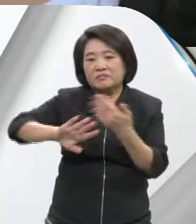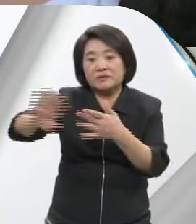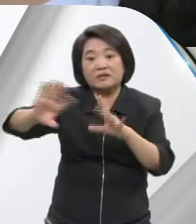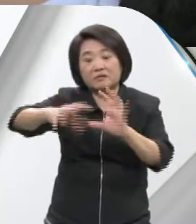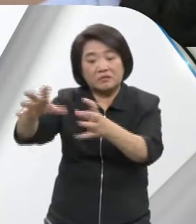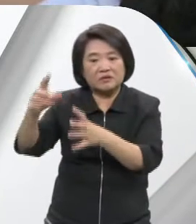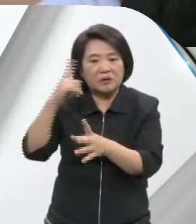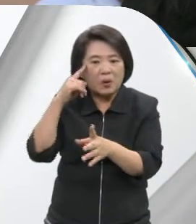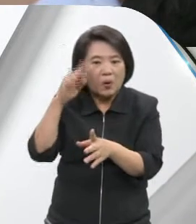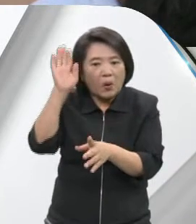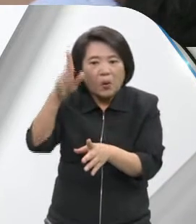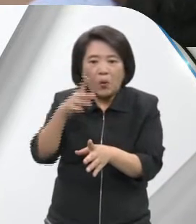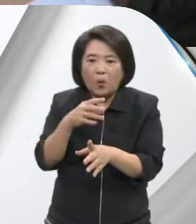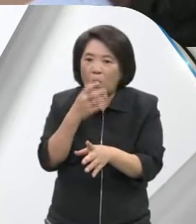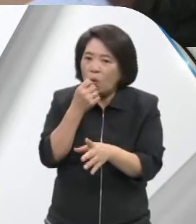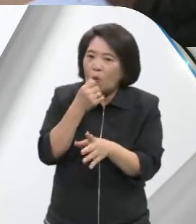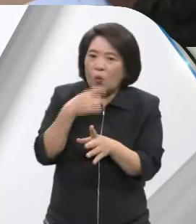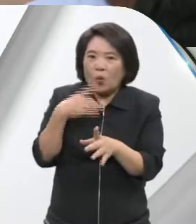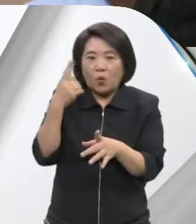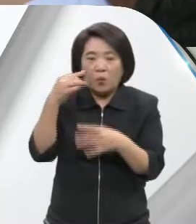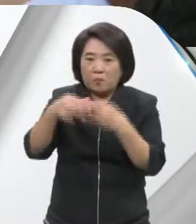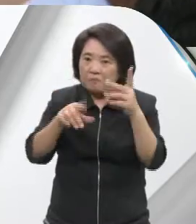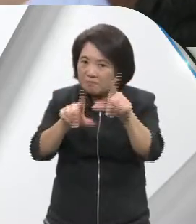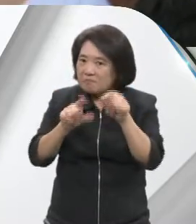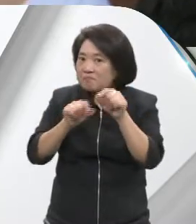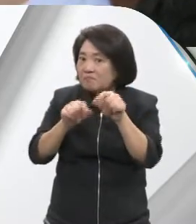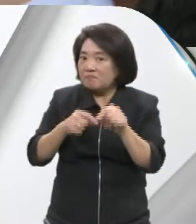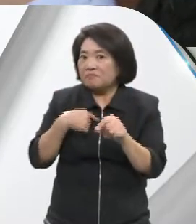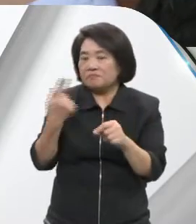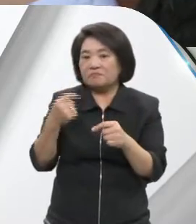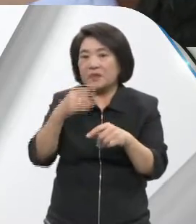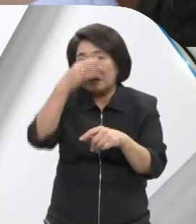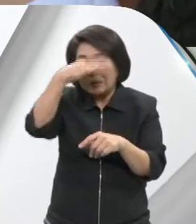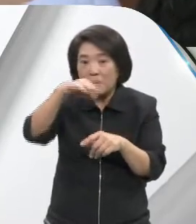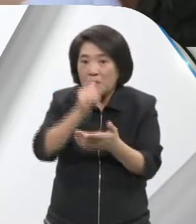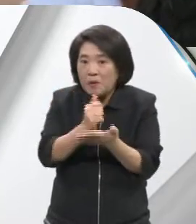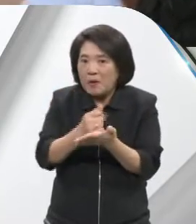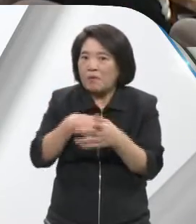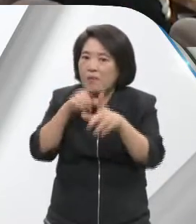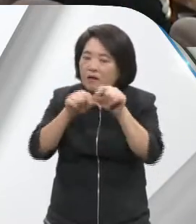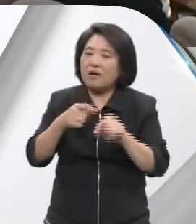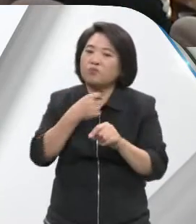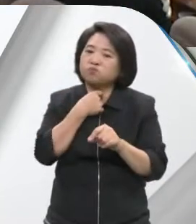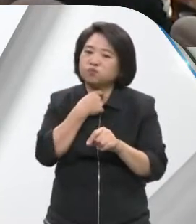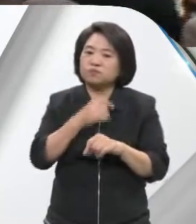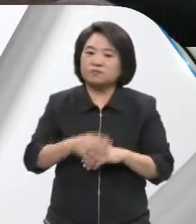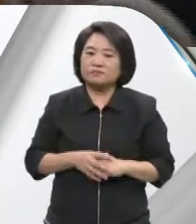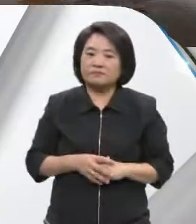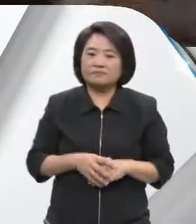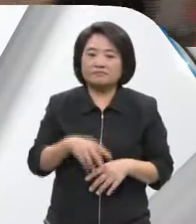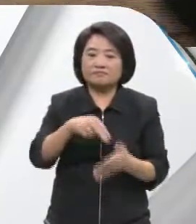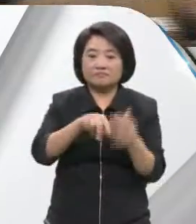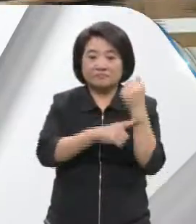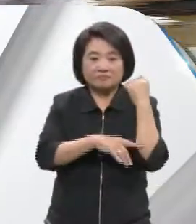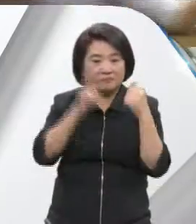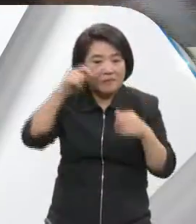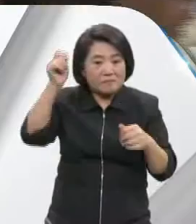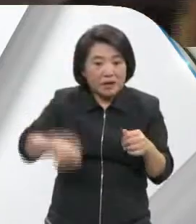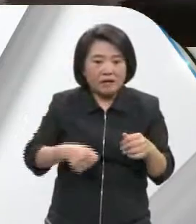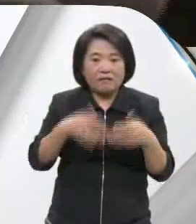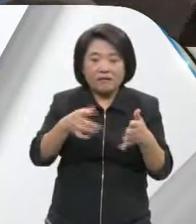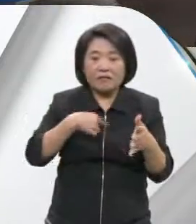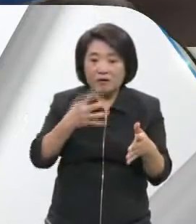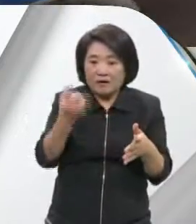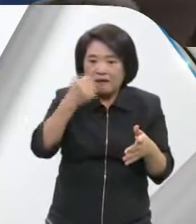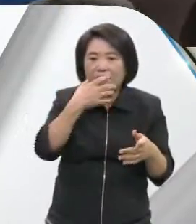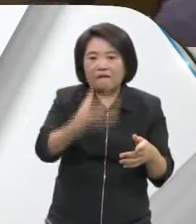对，其他国家似乎它会有援引的效果嘛？有可能嘛？对不对？有。 因为每年抢财案损坏台